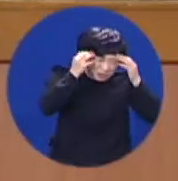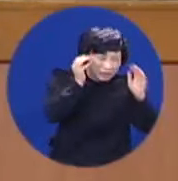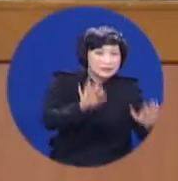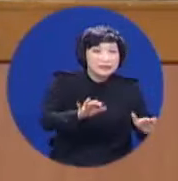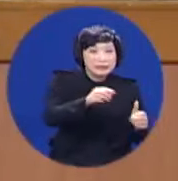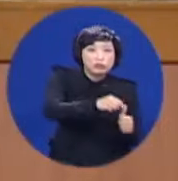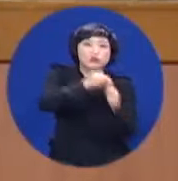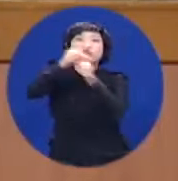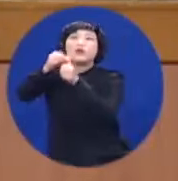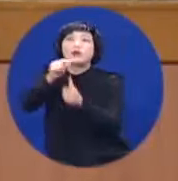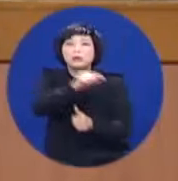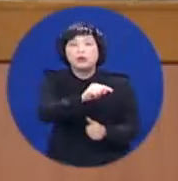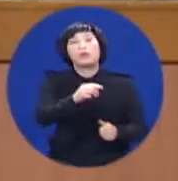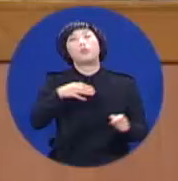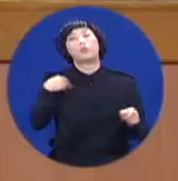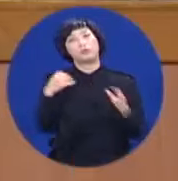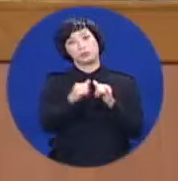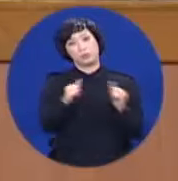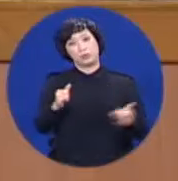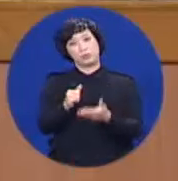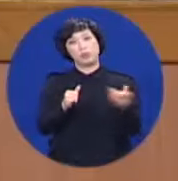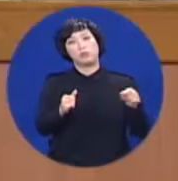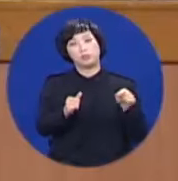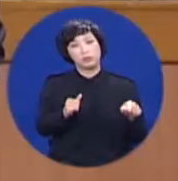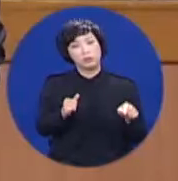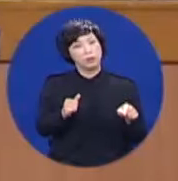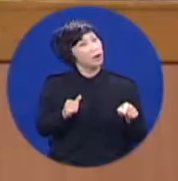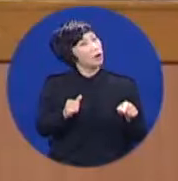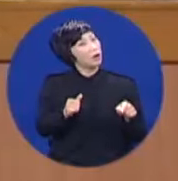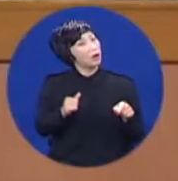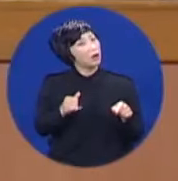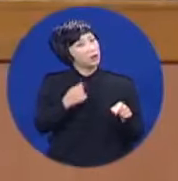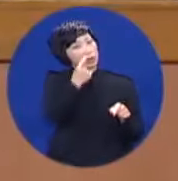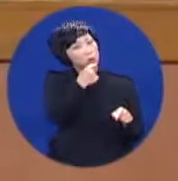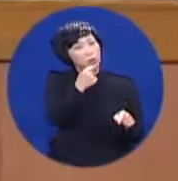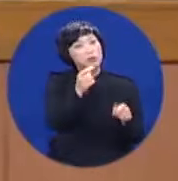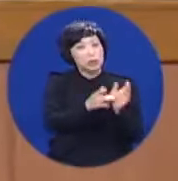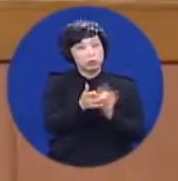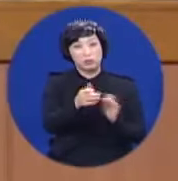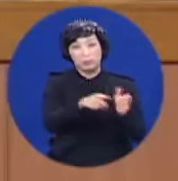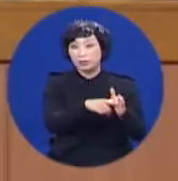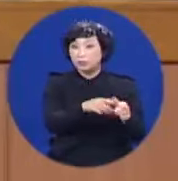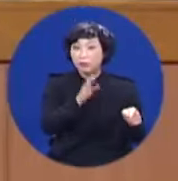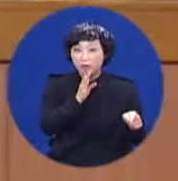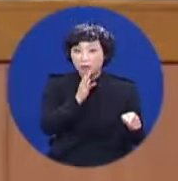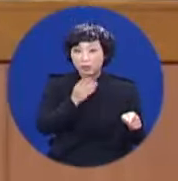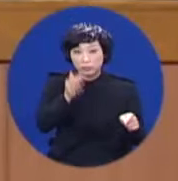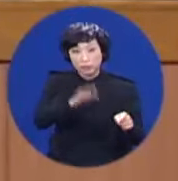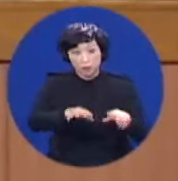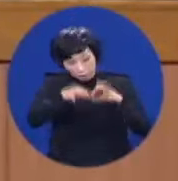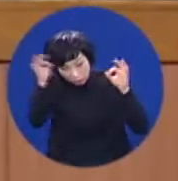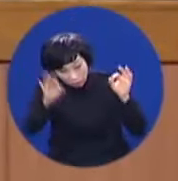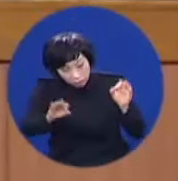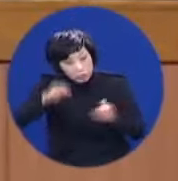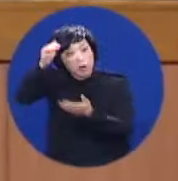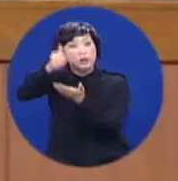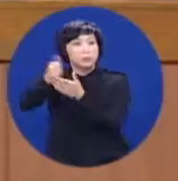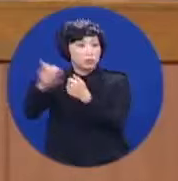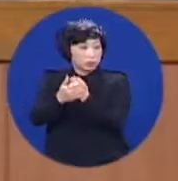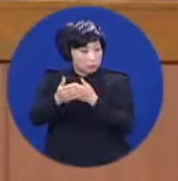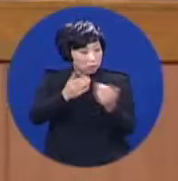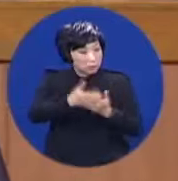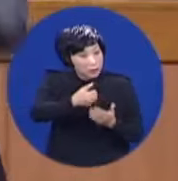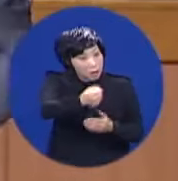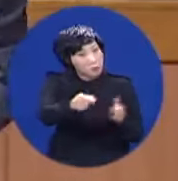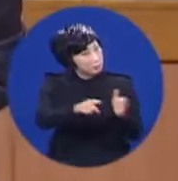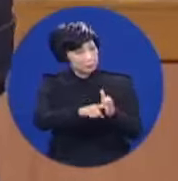어떻게 나왔나를 모르는 사람이네요. 이 사람은 이름으로 예수를 믿는 사람이지 성령으로 경험을 가지고